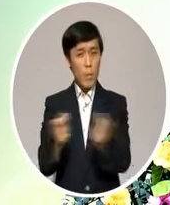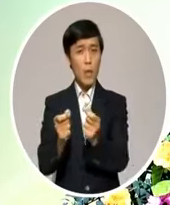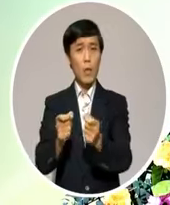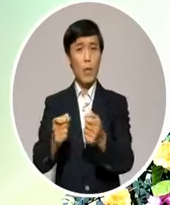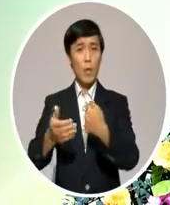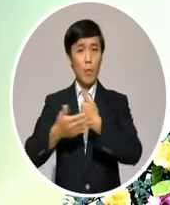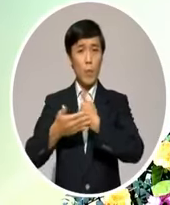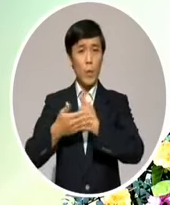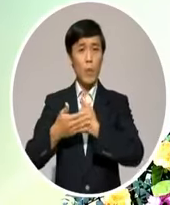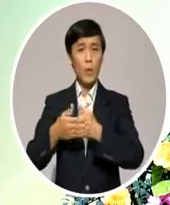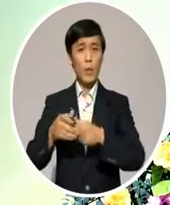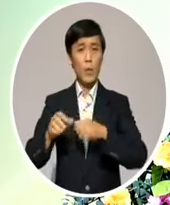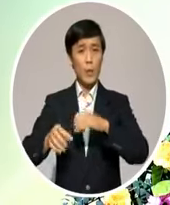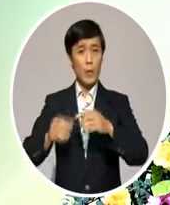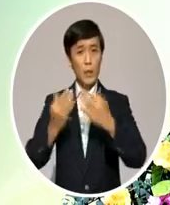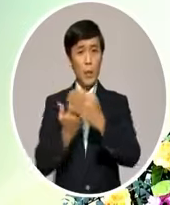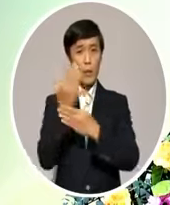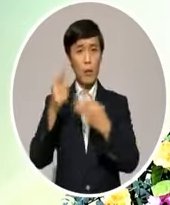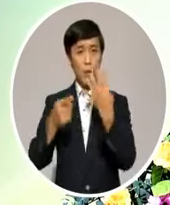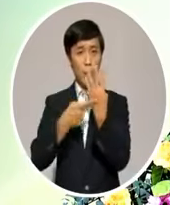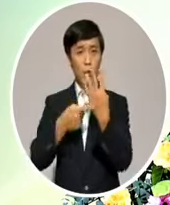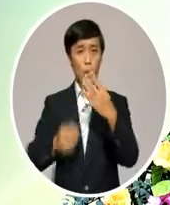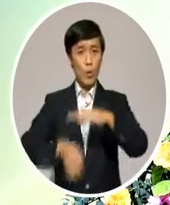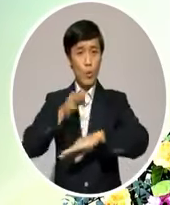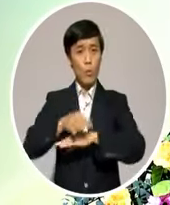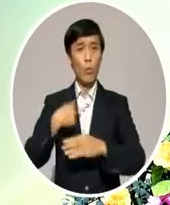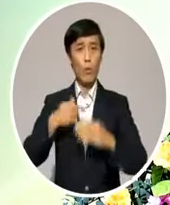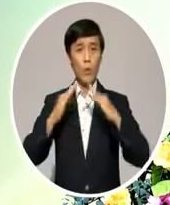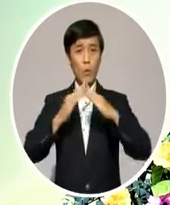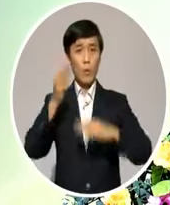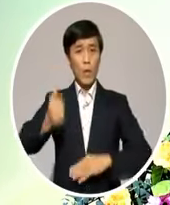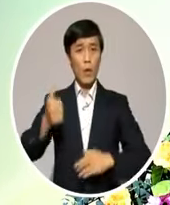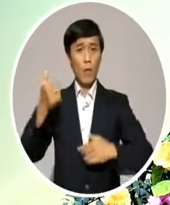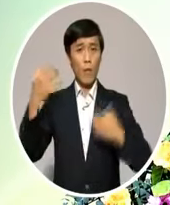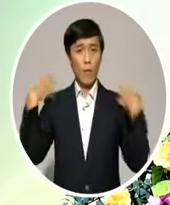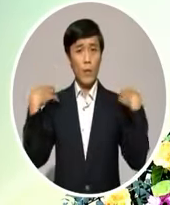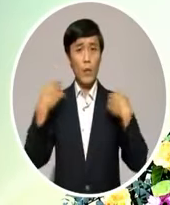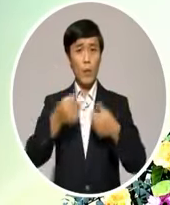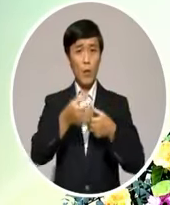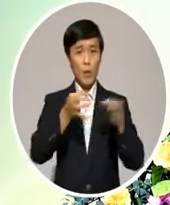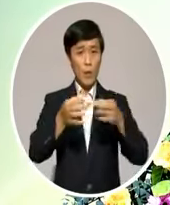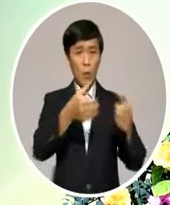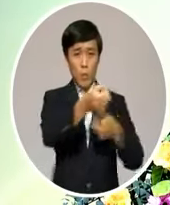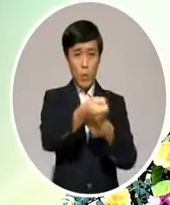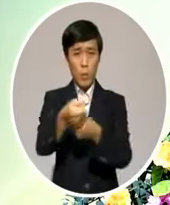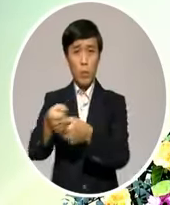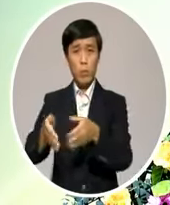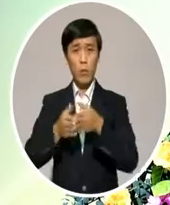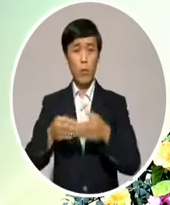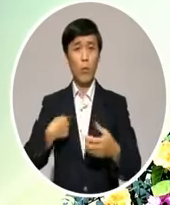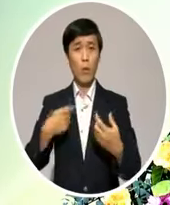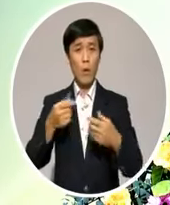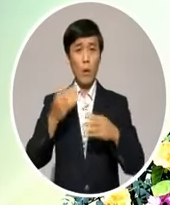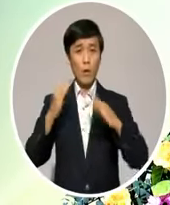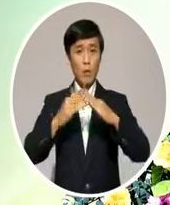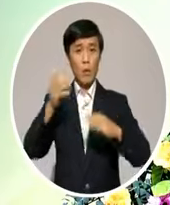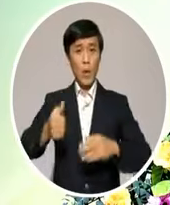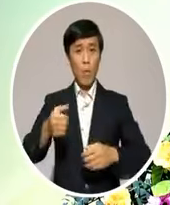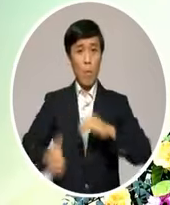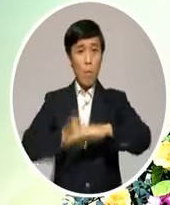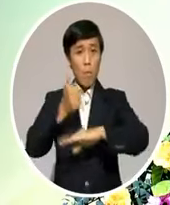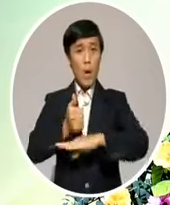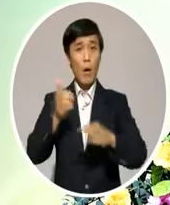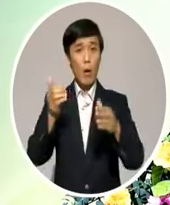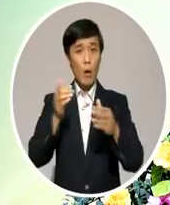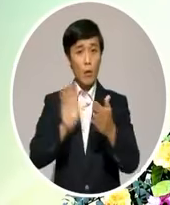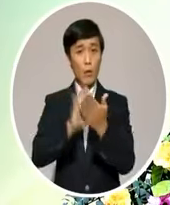们整体产业的一个投资。当然最重要，我当市长，我当然一定要招商引资。所以我市长，我会担任招商小组